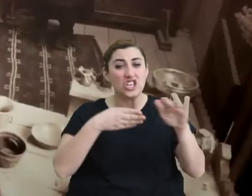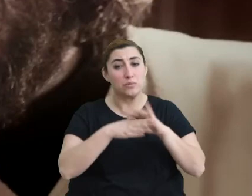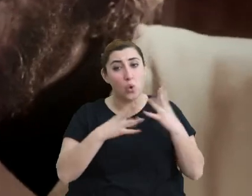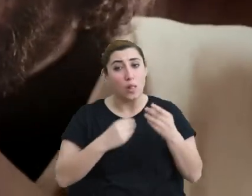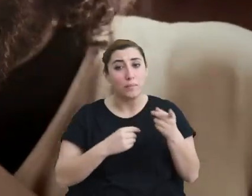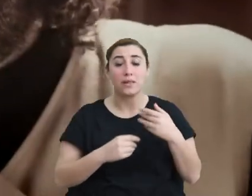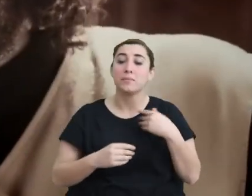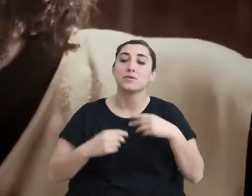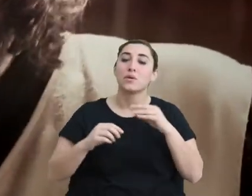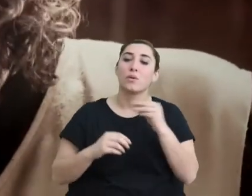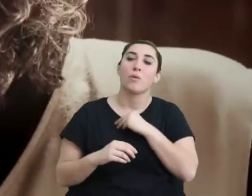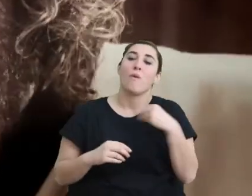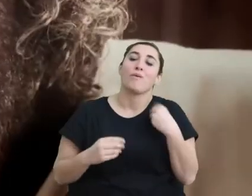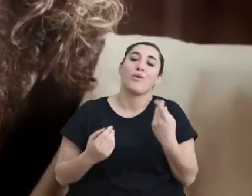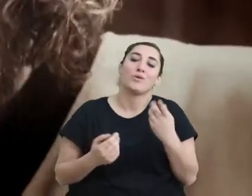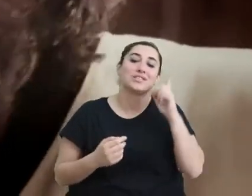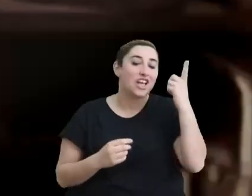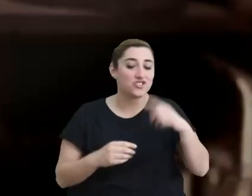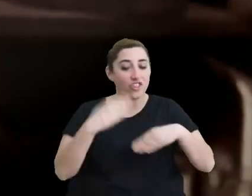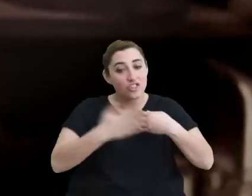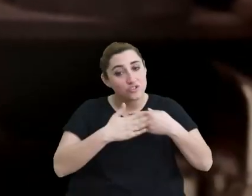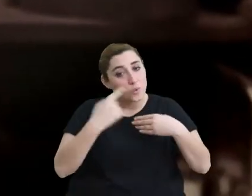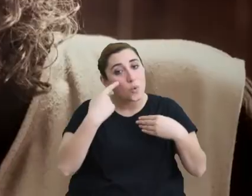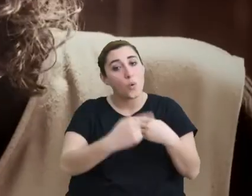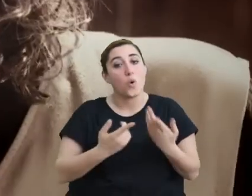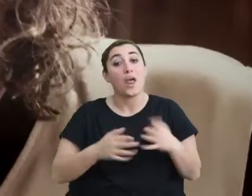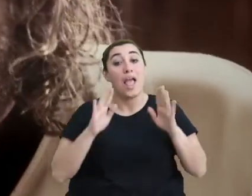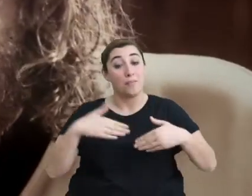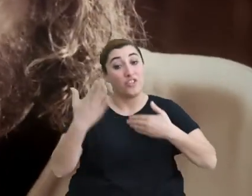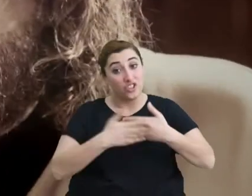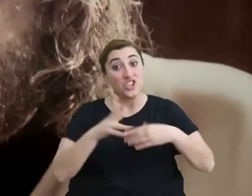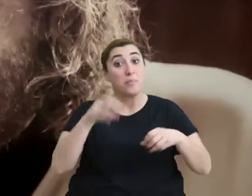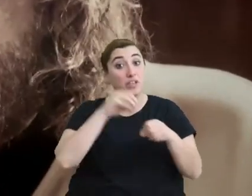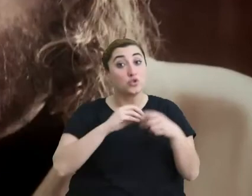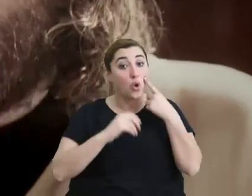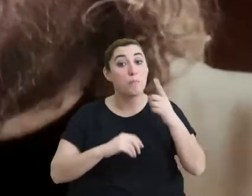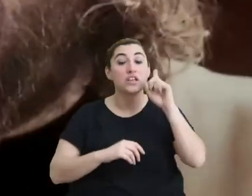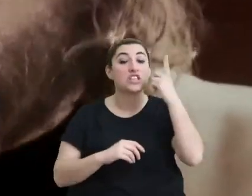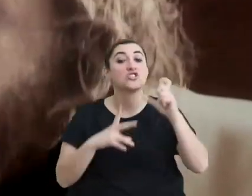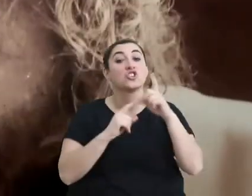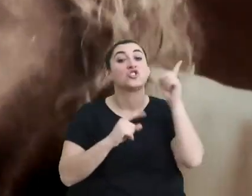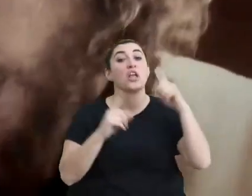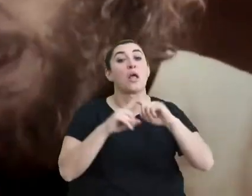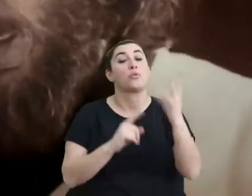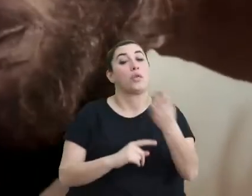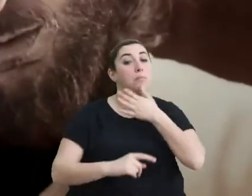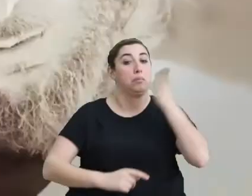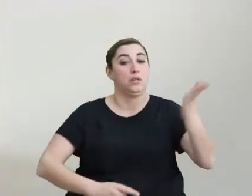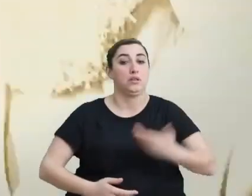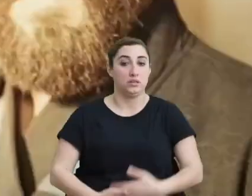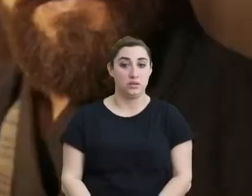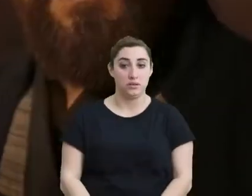midir yara? Biz hekimiz kadı efendi. Sadece dışını görebiliriz. Hem dışını hem içini görmek ancak Şeyh Tapduk Emre'ye